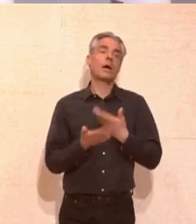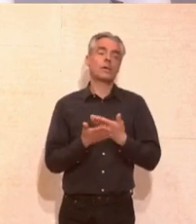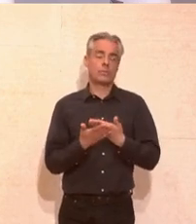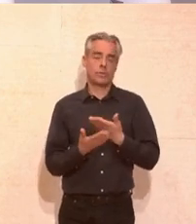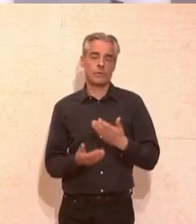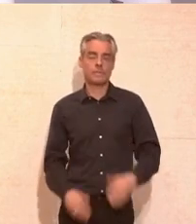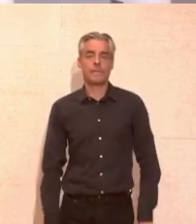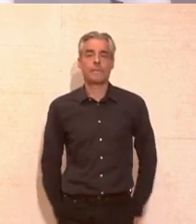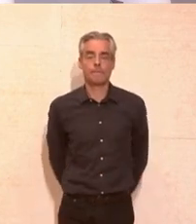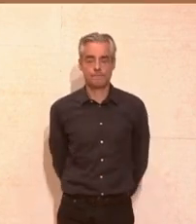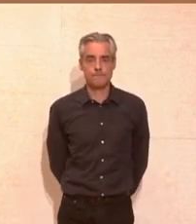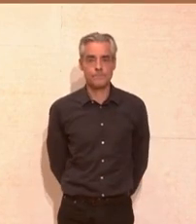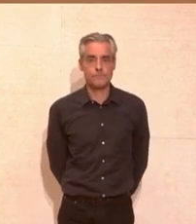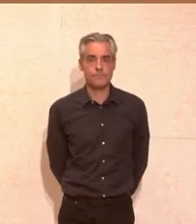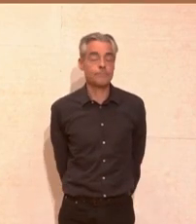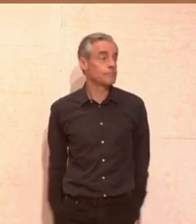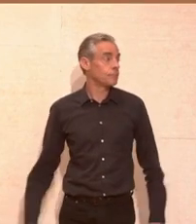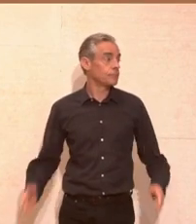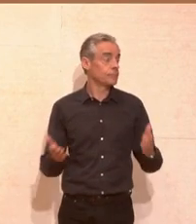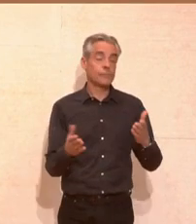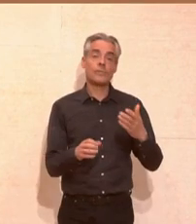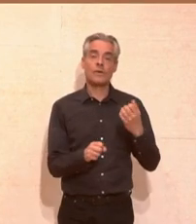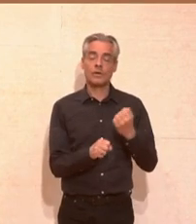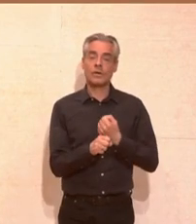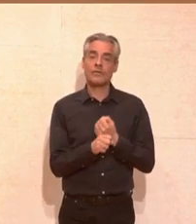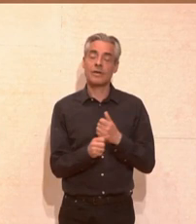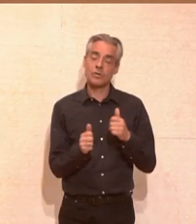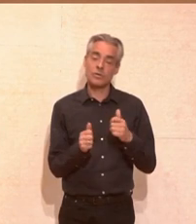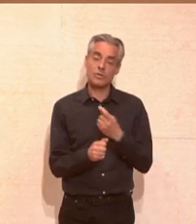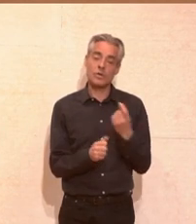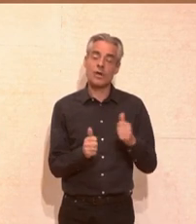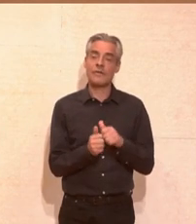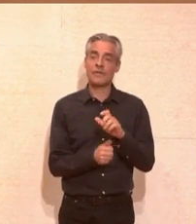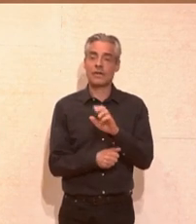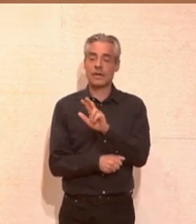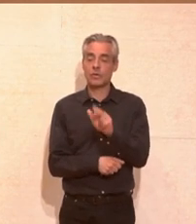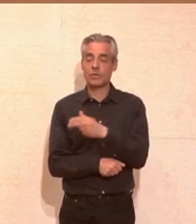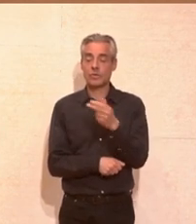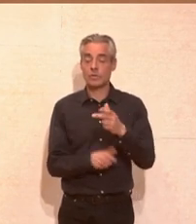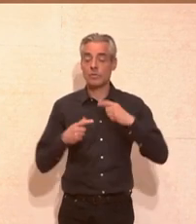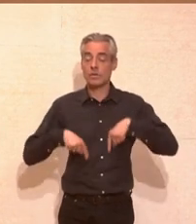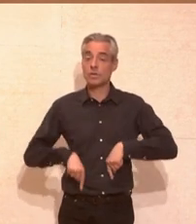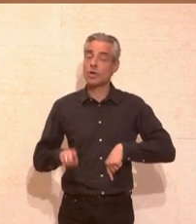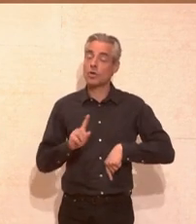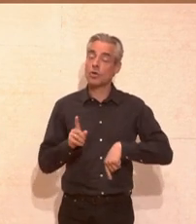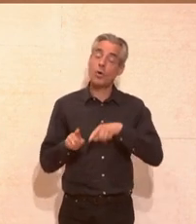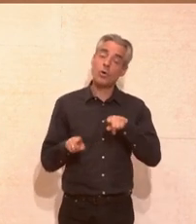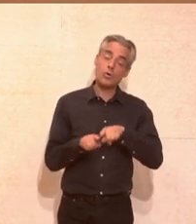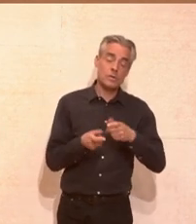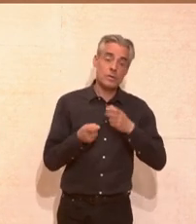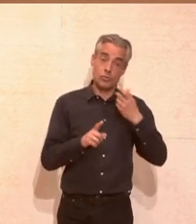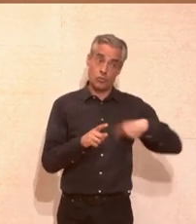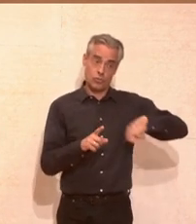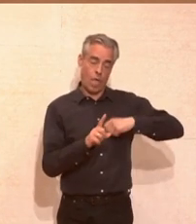cette connaissance sur le sommeil. Oui. On travaille pas uniquement avec l'éducation nationale et on milite fortement pour